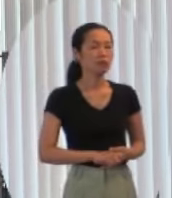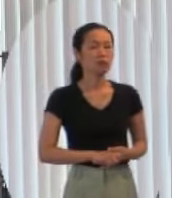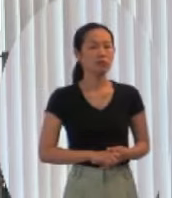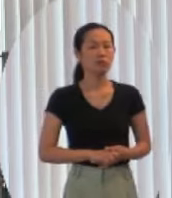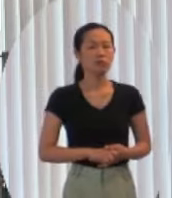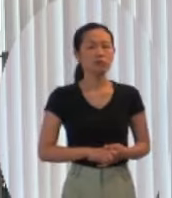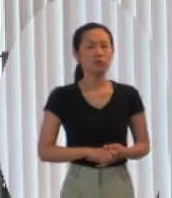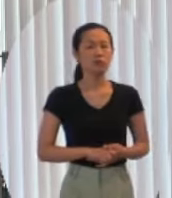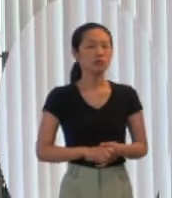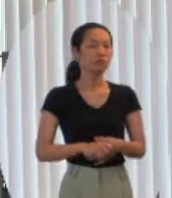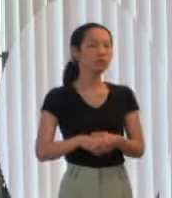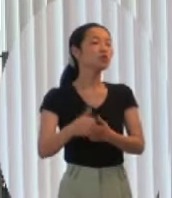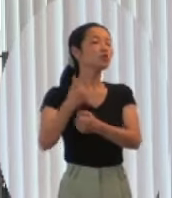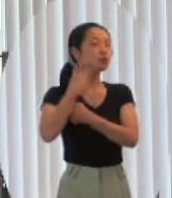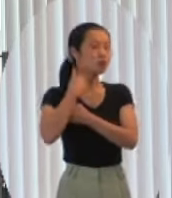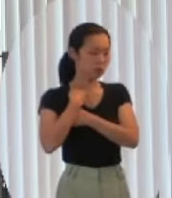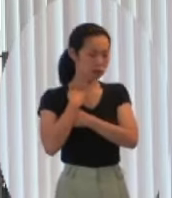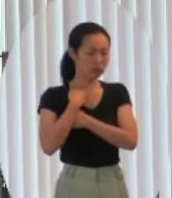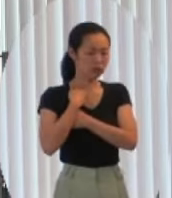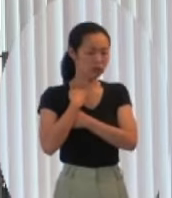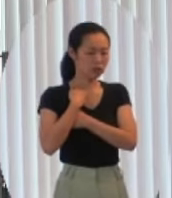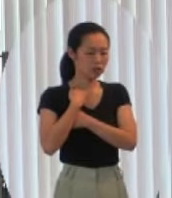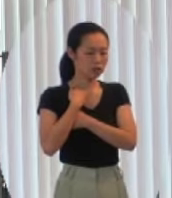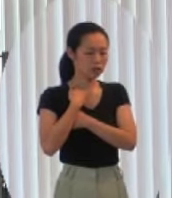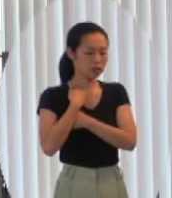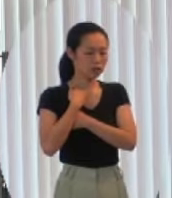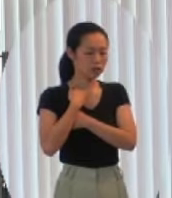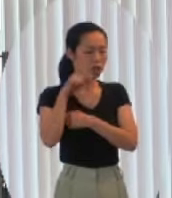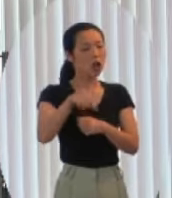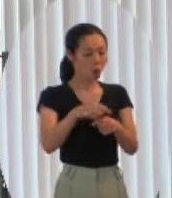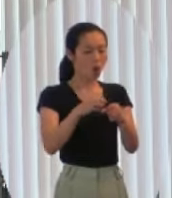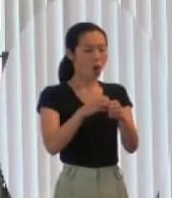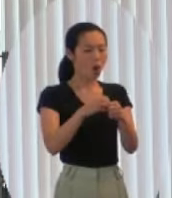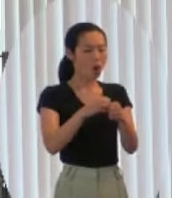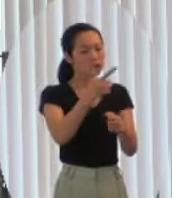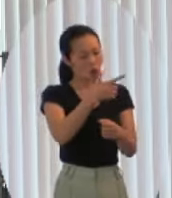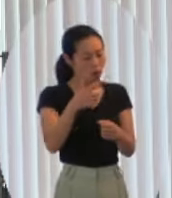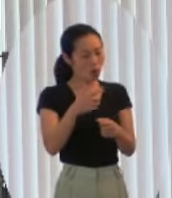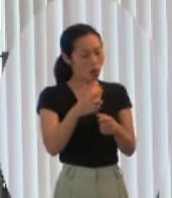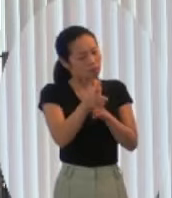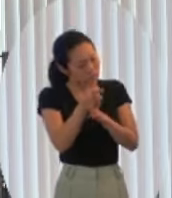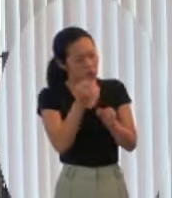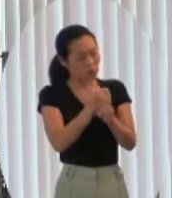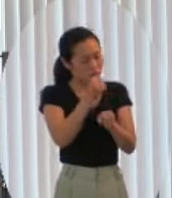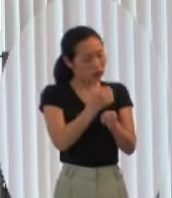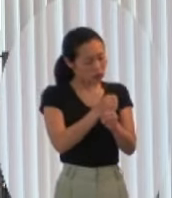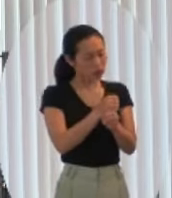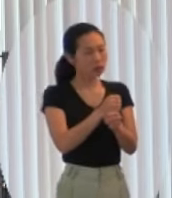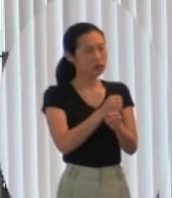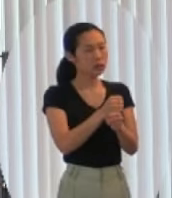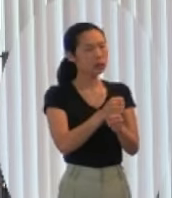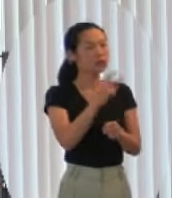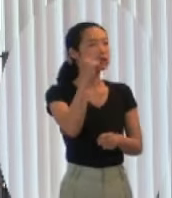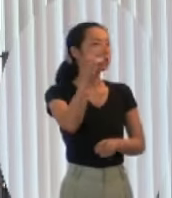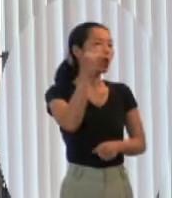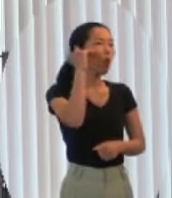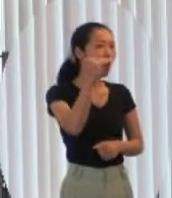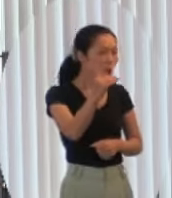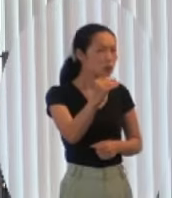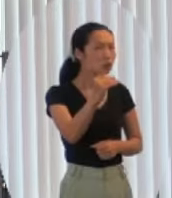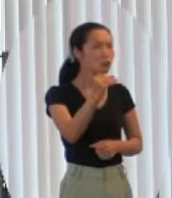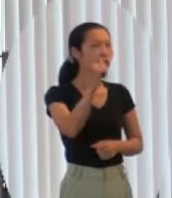軍事的な兵器を作ったり、そういうことで儲けたお金は約25兆円だそうです。トップ